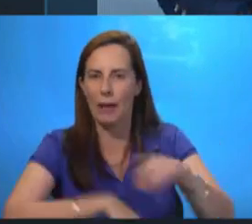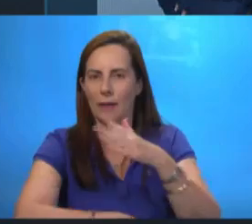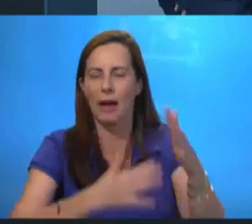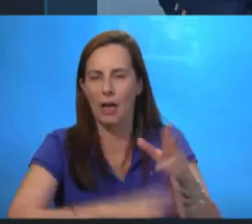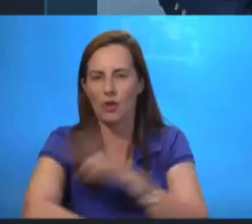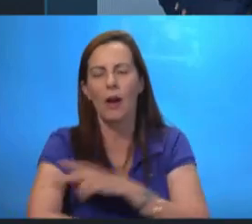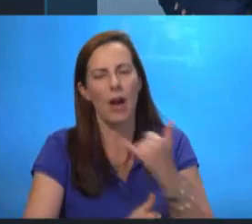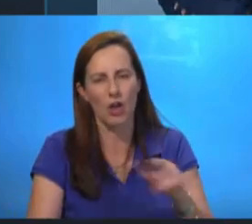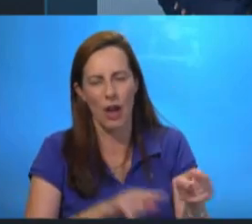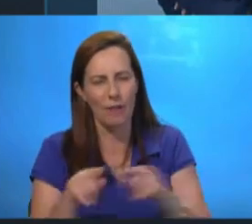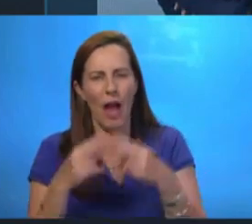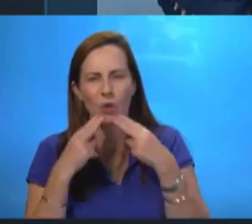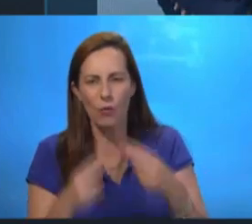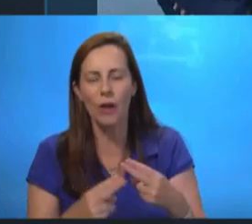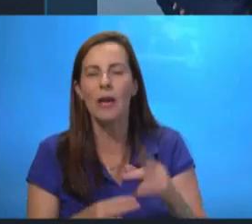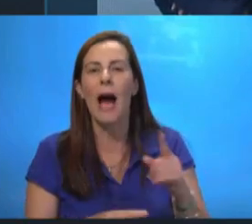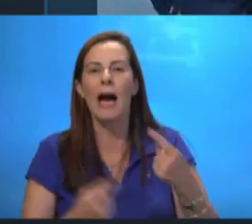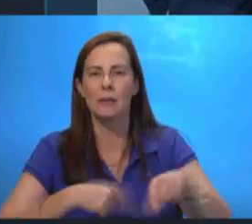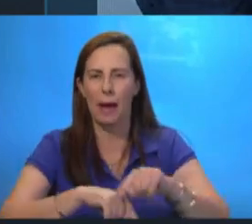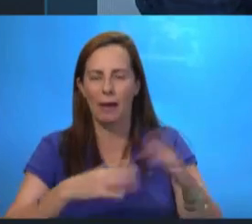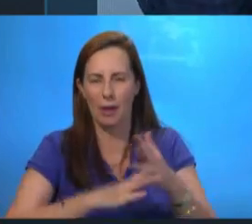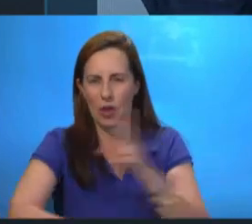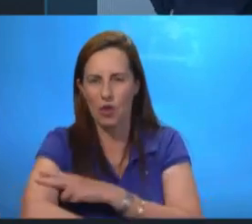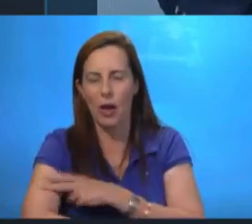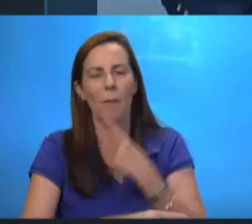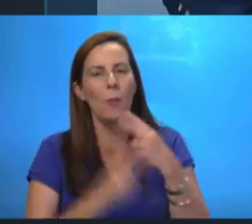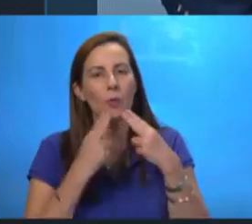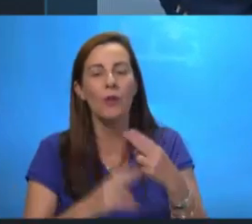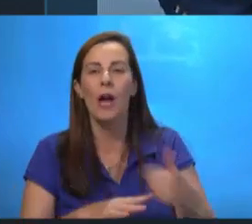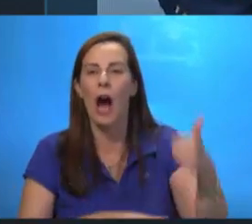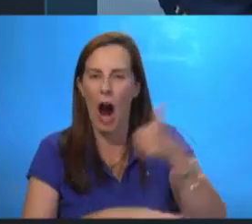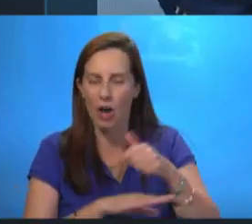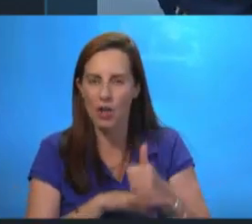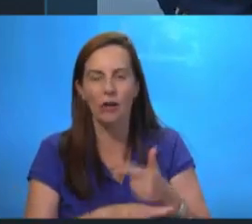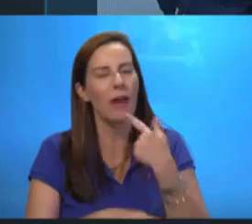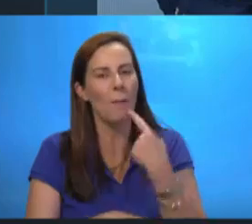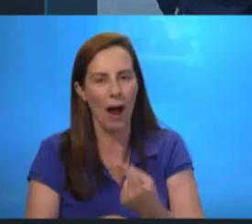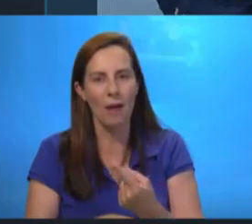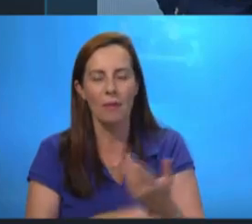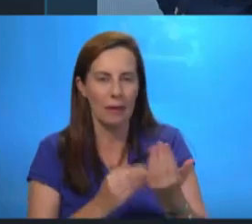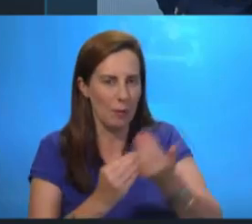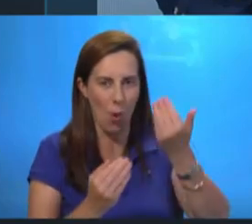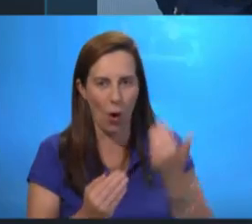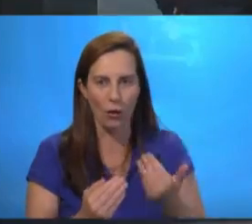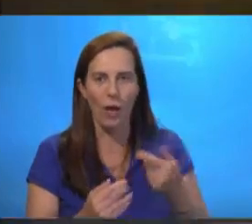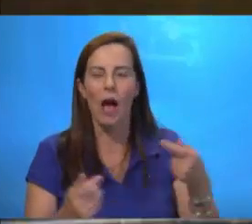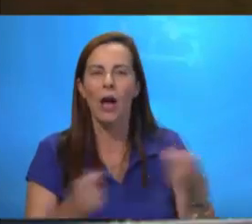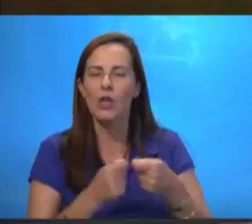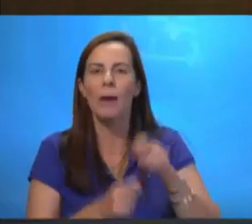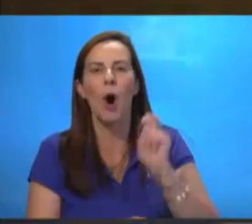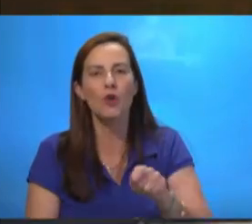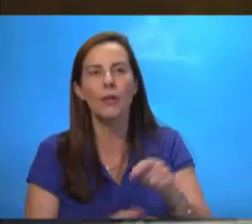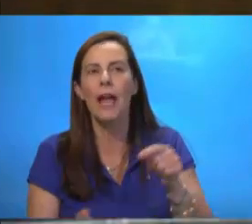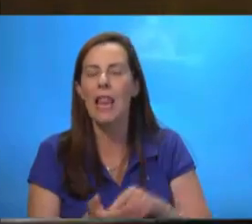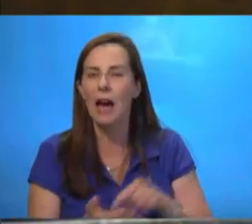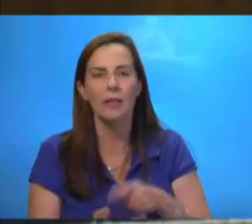נלך לתגובות. אז ממחש מוסרים לנו הערב בתגובה כי ראשת מחש דיווחה מבעוד מועד על קשרה עם השופט, ולכן היא